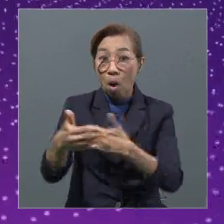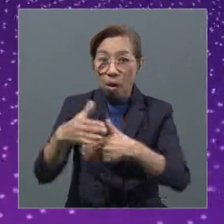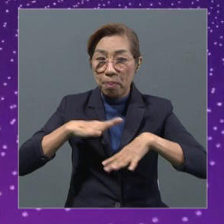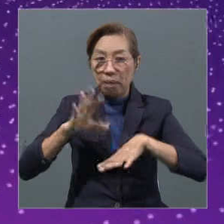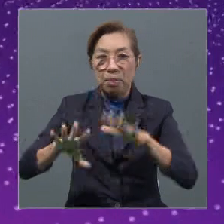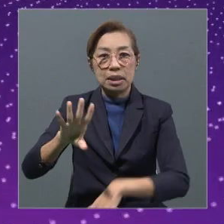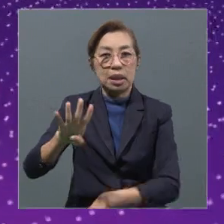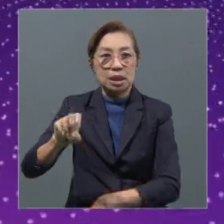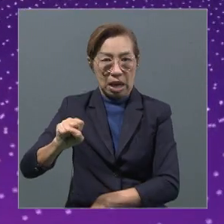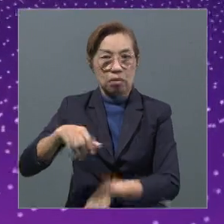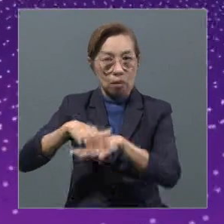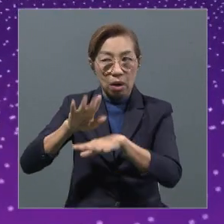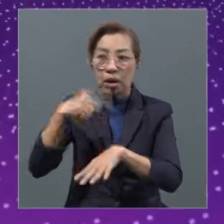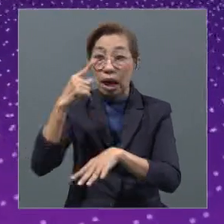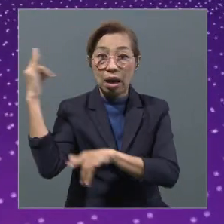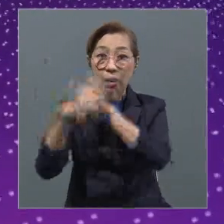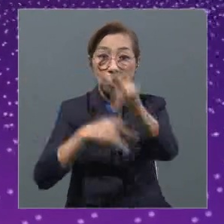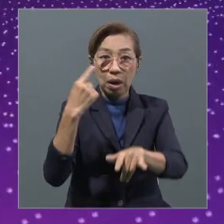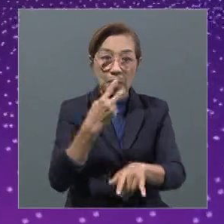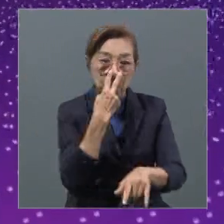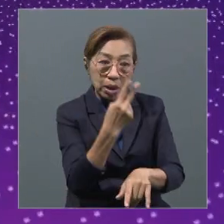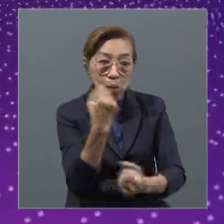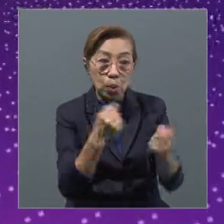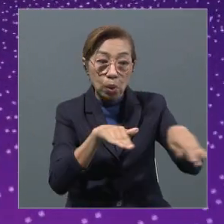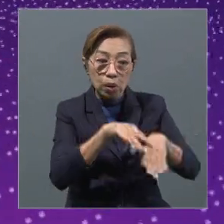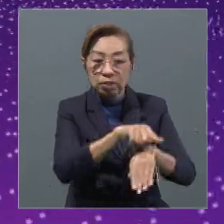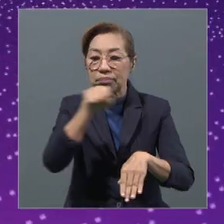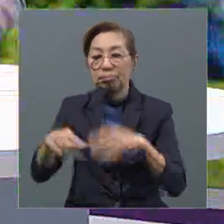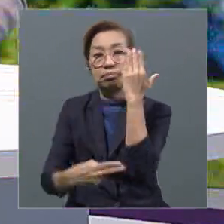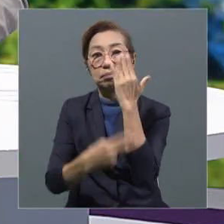ความเพียงพอแน่นอน ส่วน